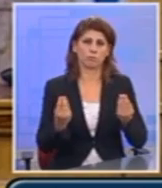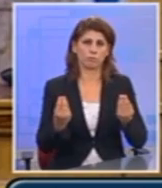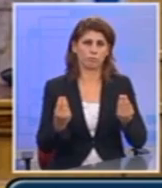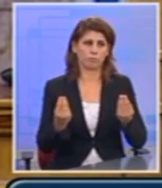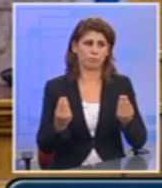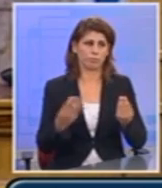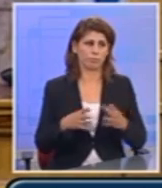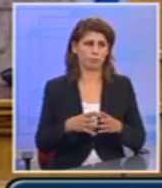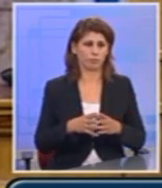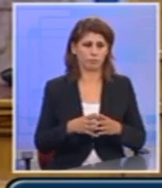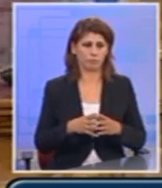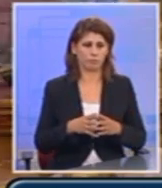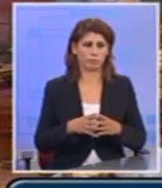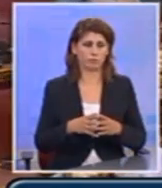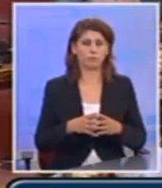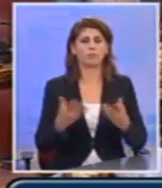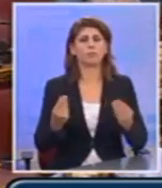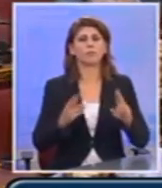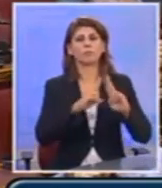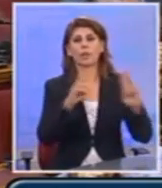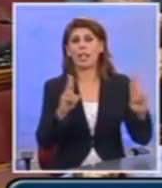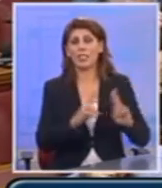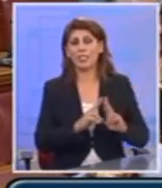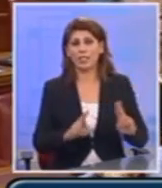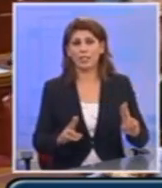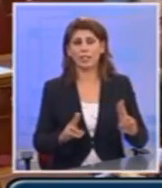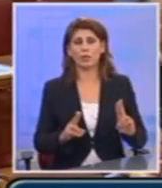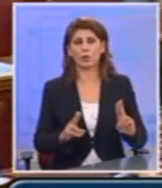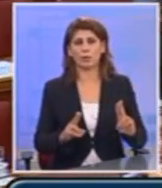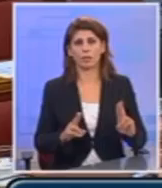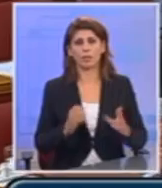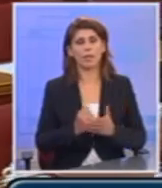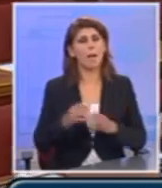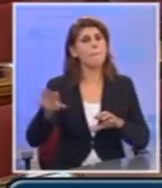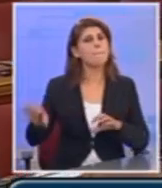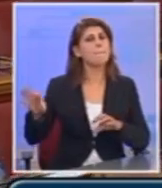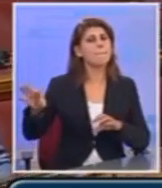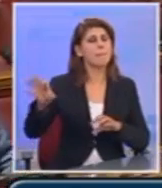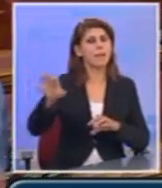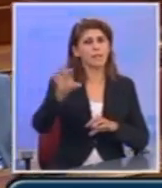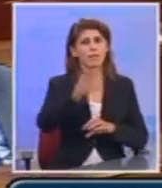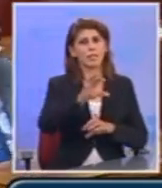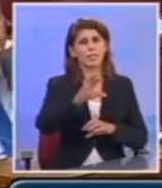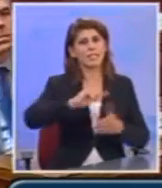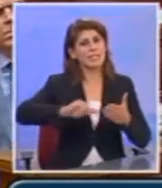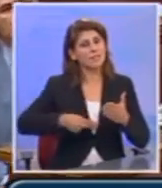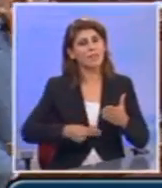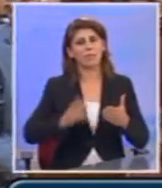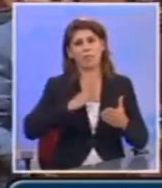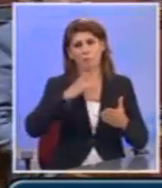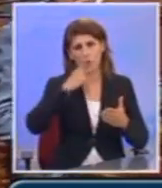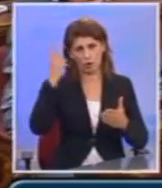σε διάφορες εο διεθνείς και περιφερειακές συμβάσεις ανθρωπίνων